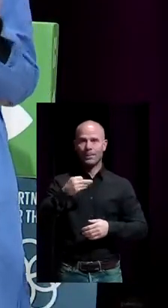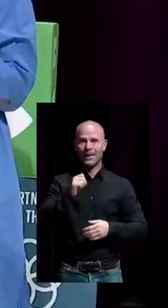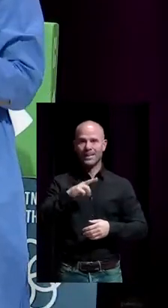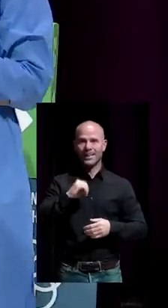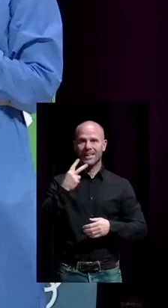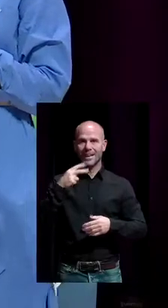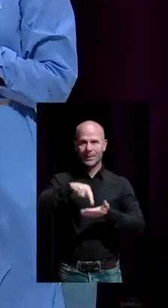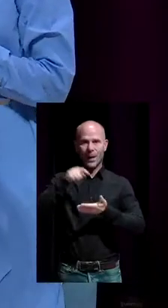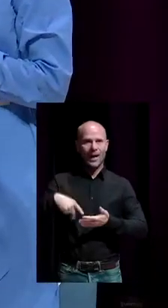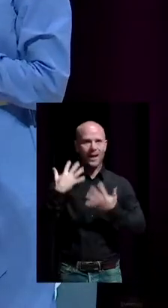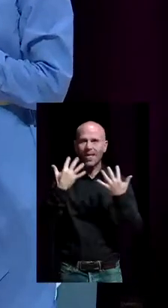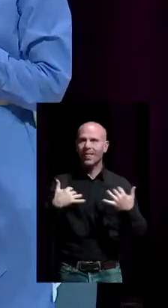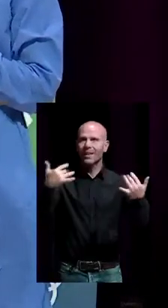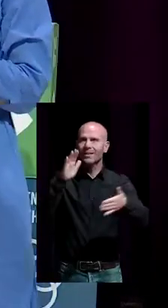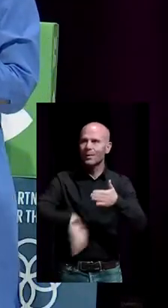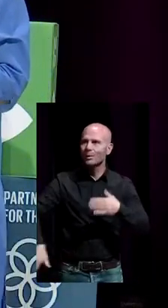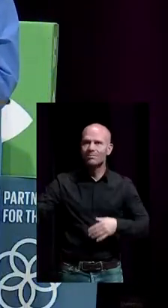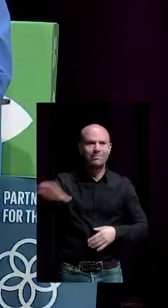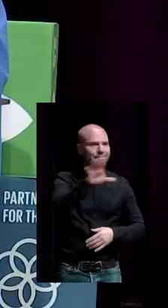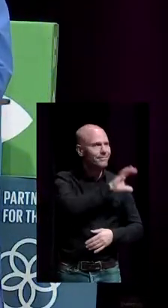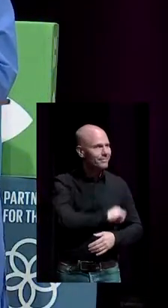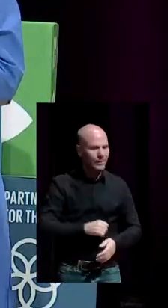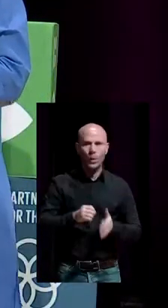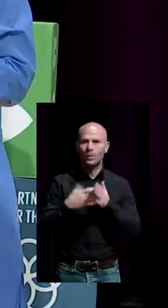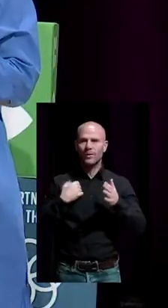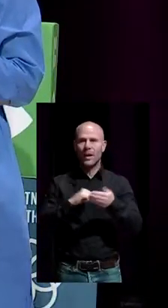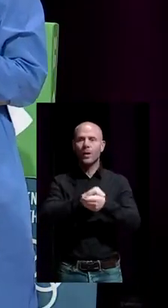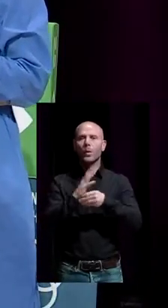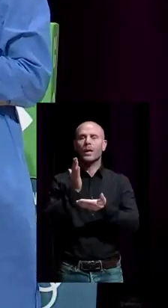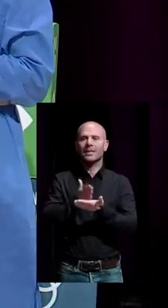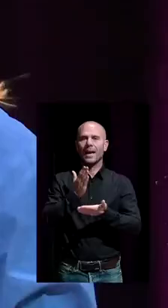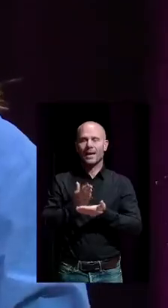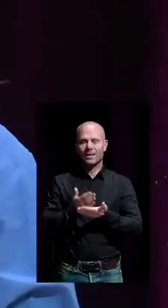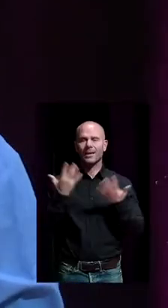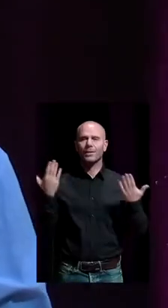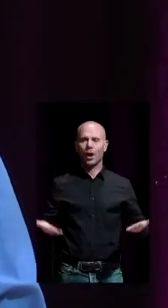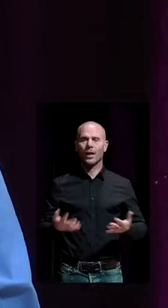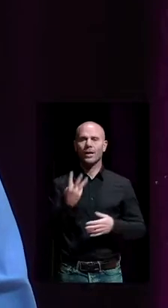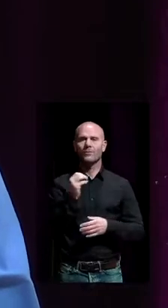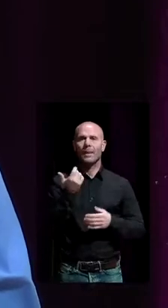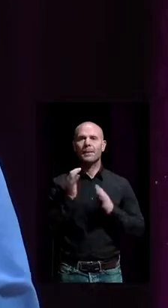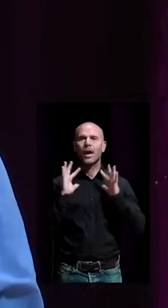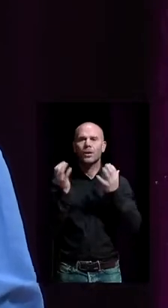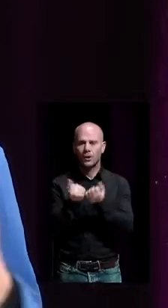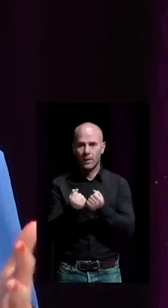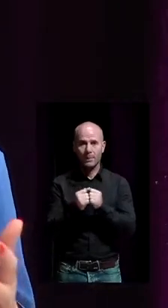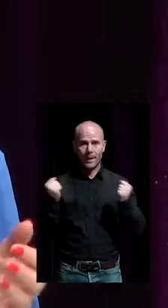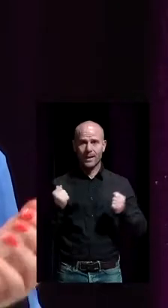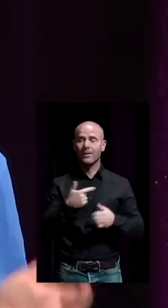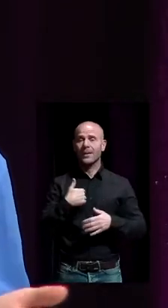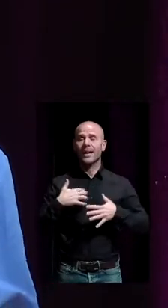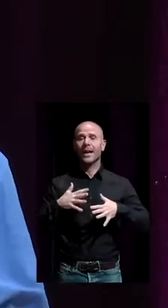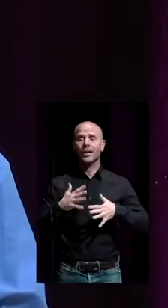tom publik eftersom att vi har coronasäkrat dagens webbinarium. Men vi är så glada över att ha en så